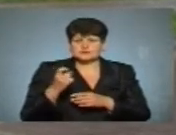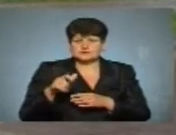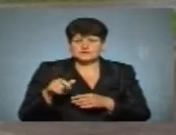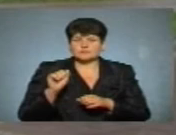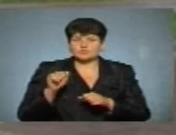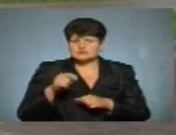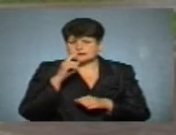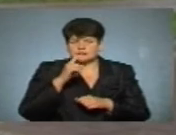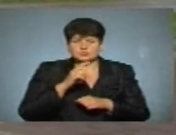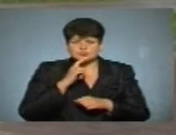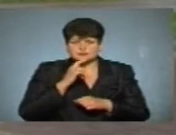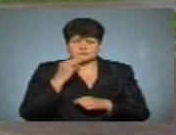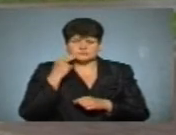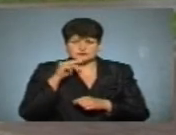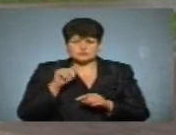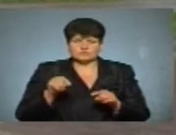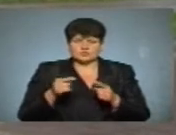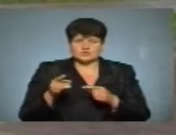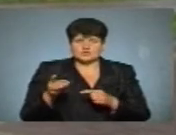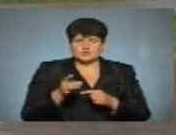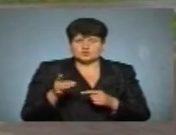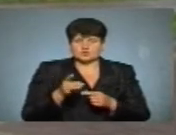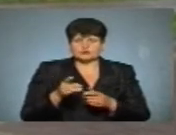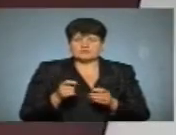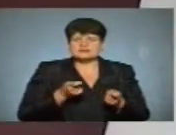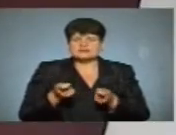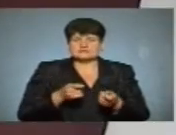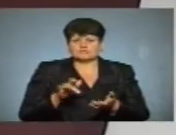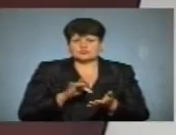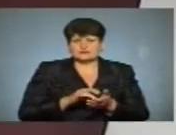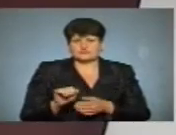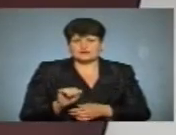не розуміти переваг створення районного адміністративного центру в Теребовлі.